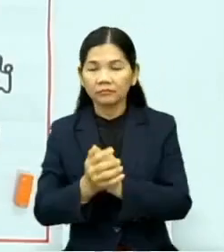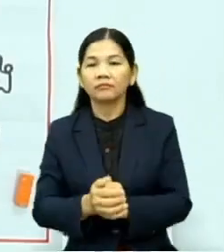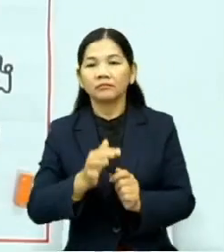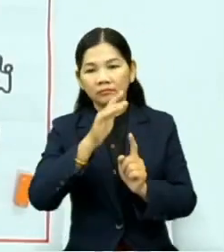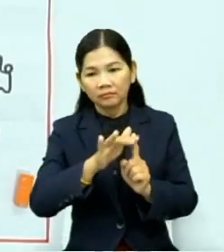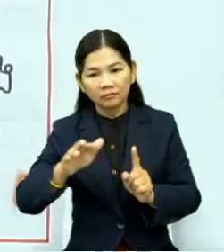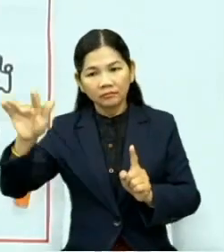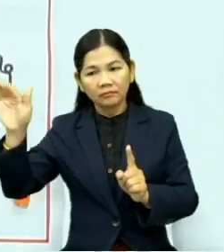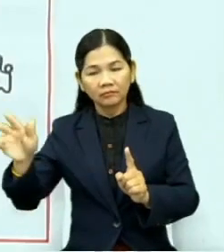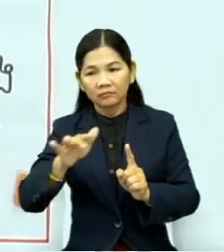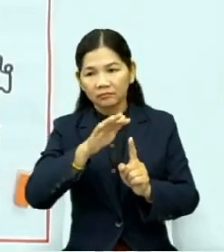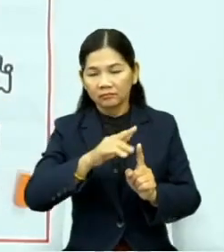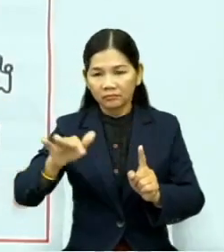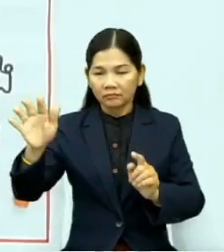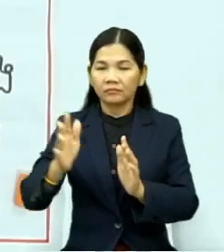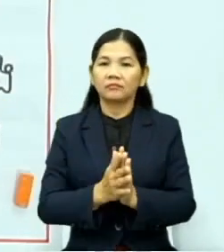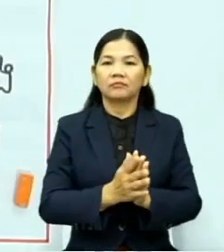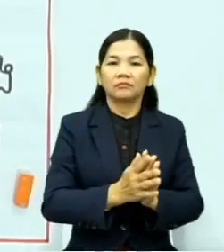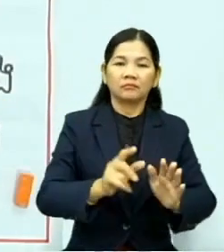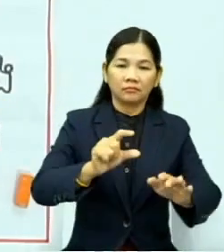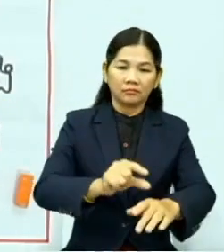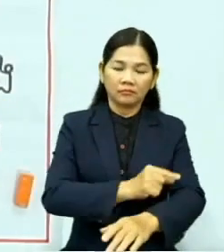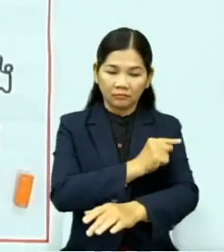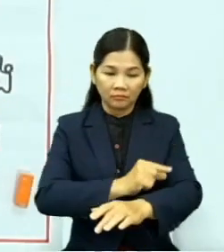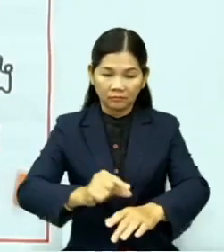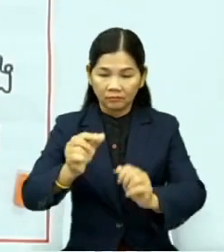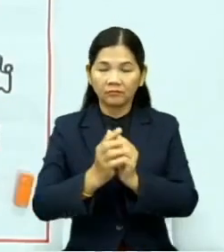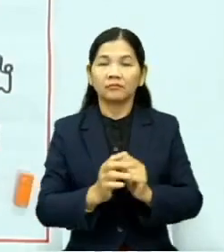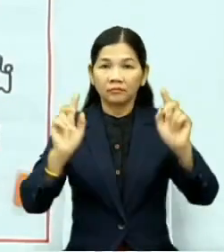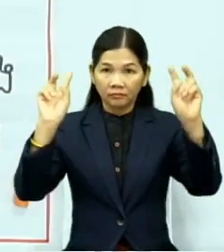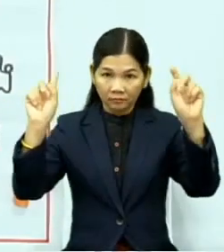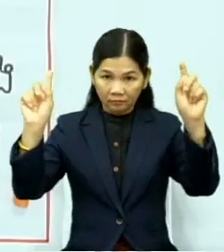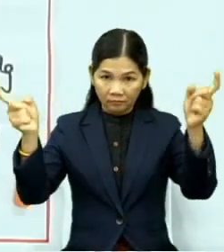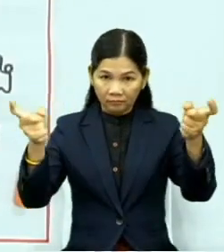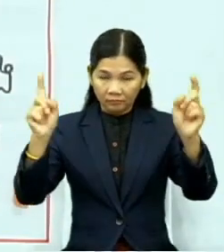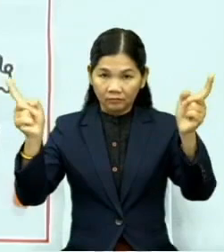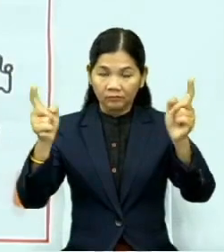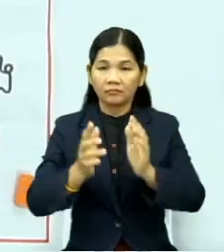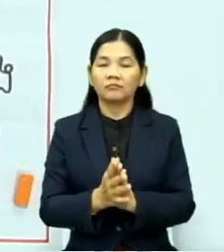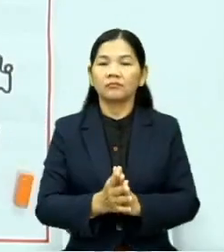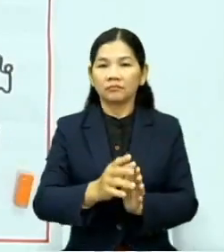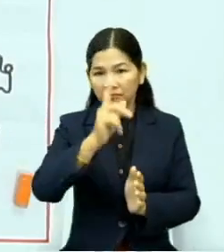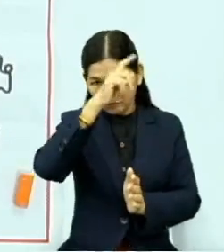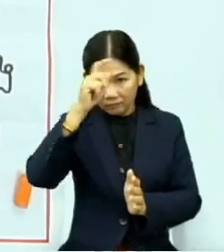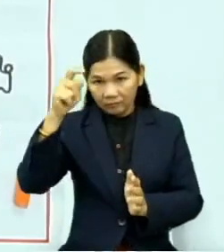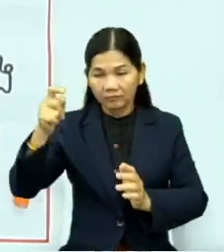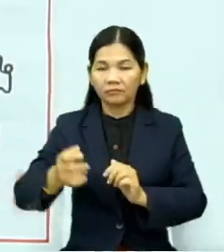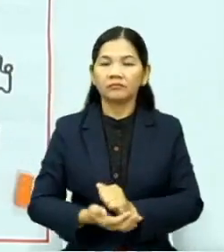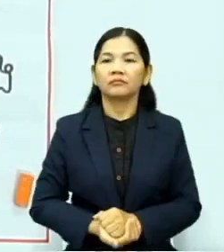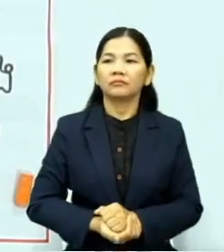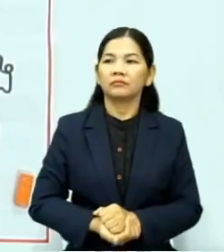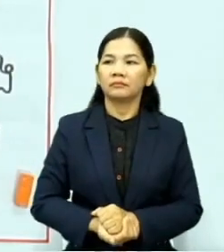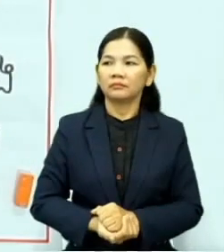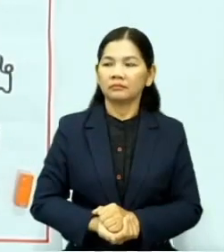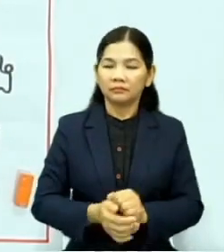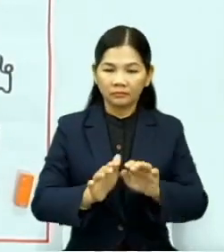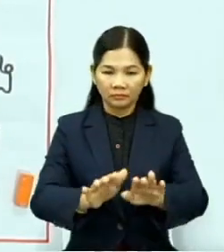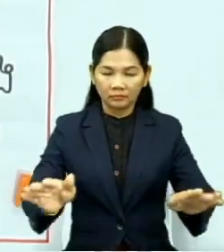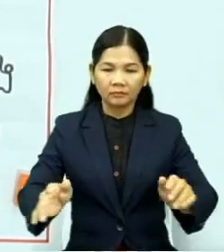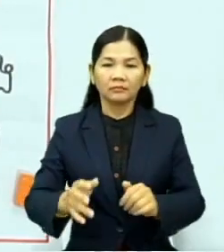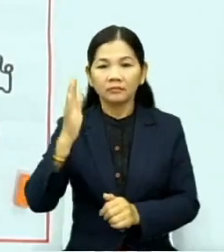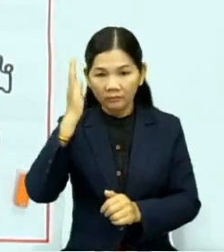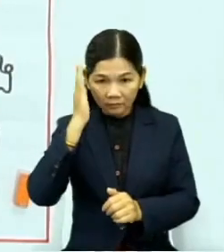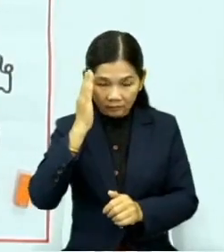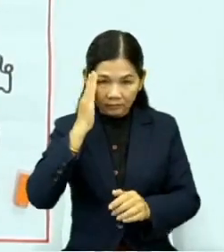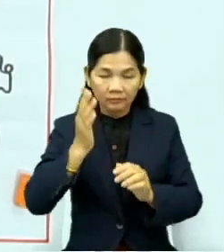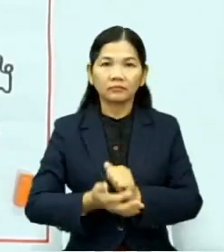khuôn khí cáp sụ phía sật chà nâng bà cung chún chà sầm ráp à dạy rương nà con chà chân con tặng ạ khní con